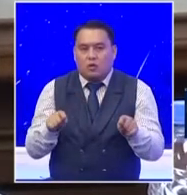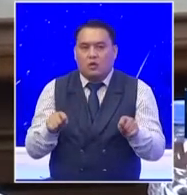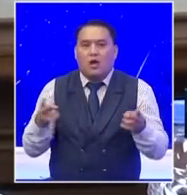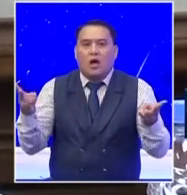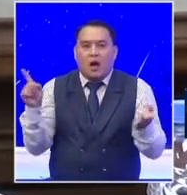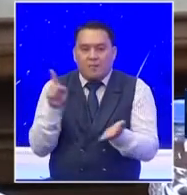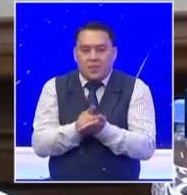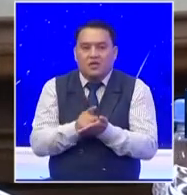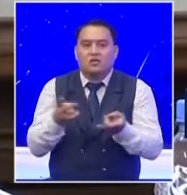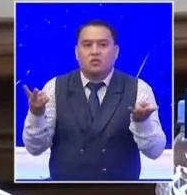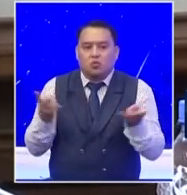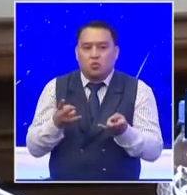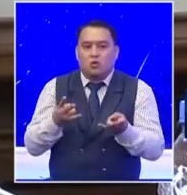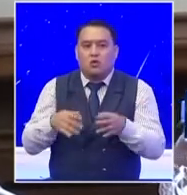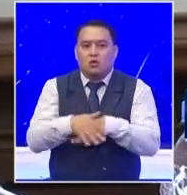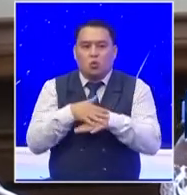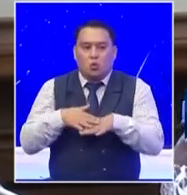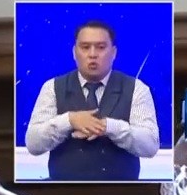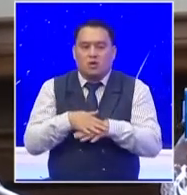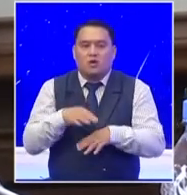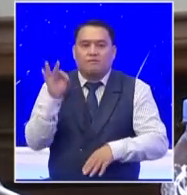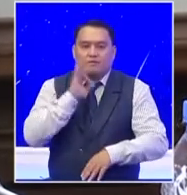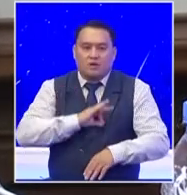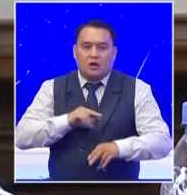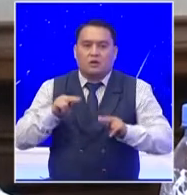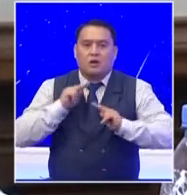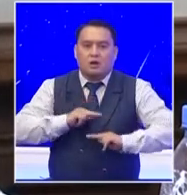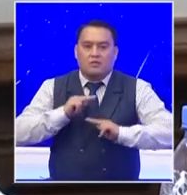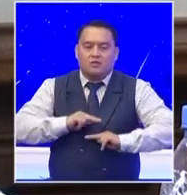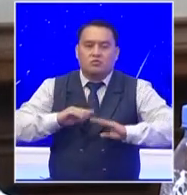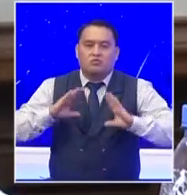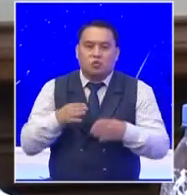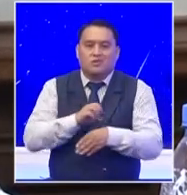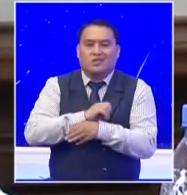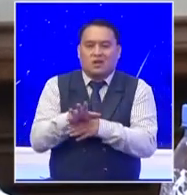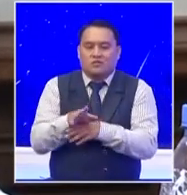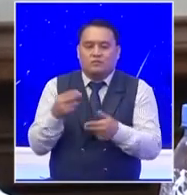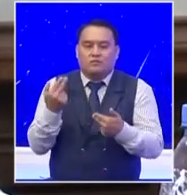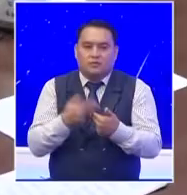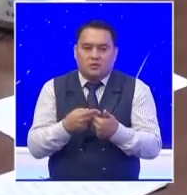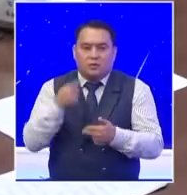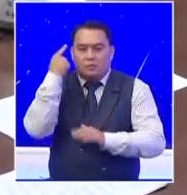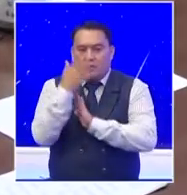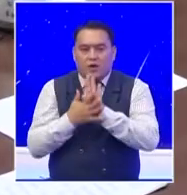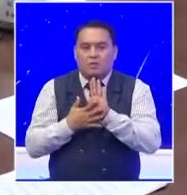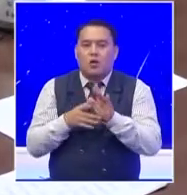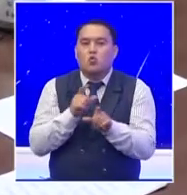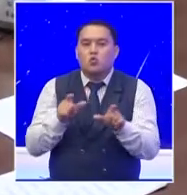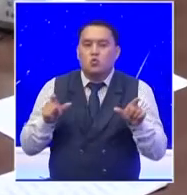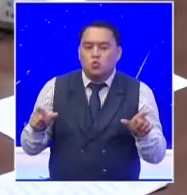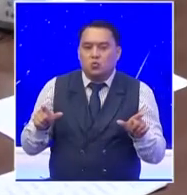работать с этим, в этой ситуации, с коронавирусом. Потому что людям